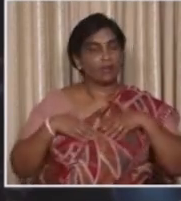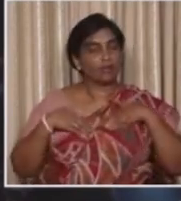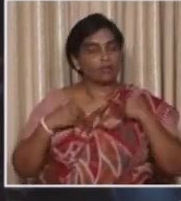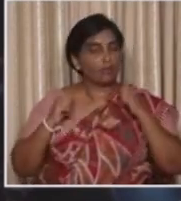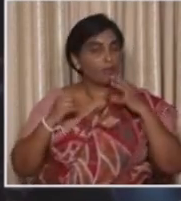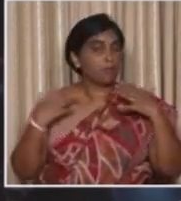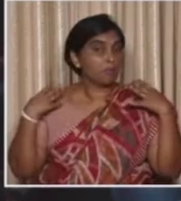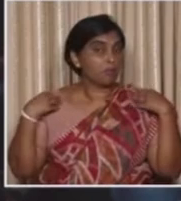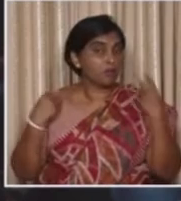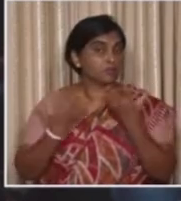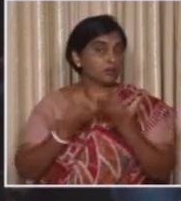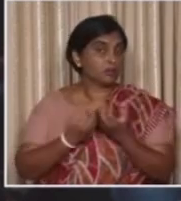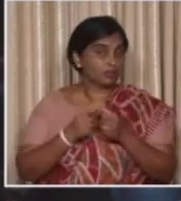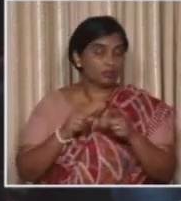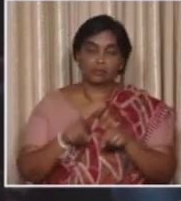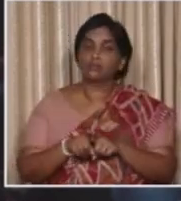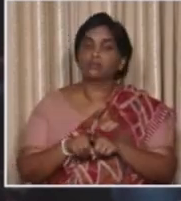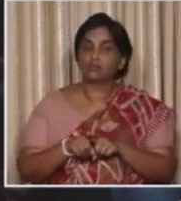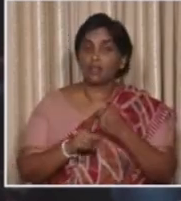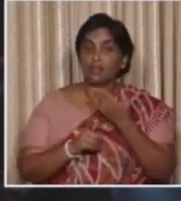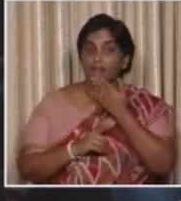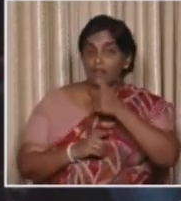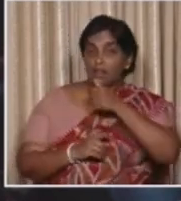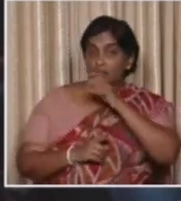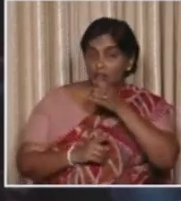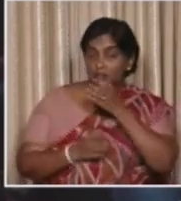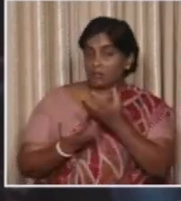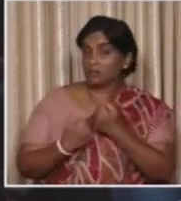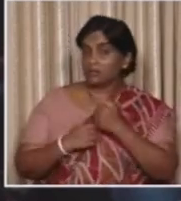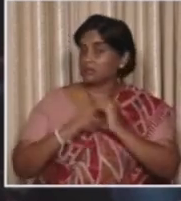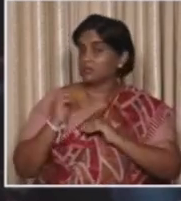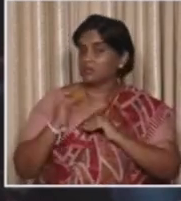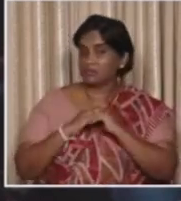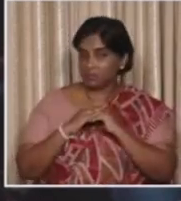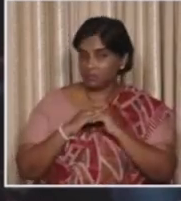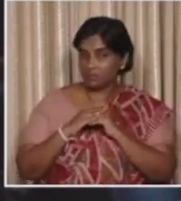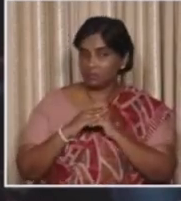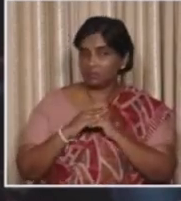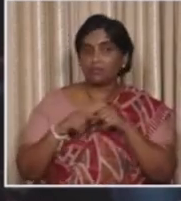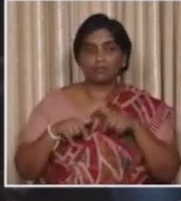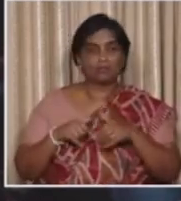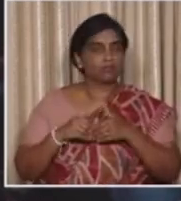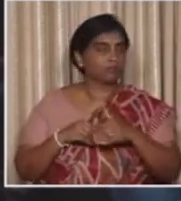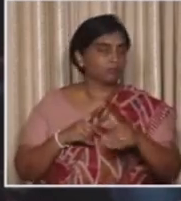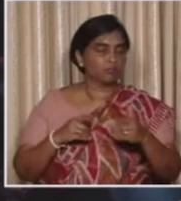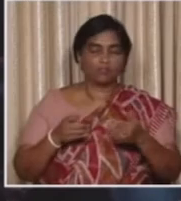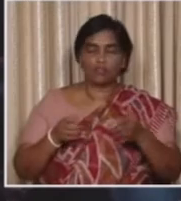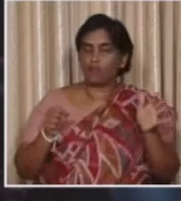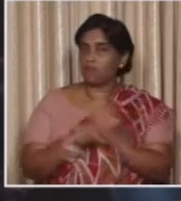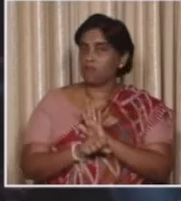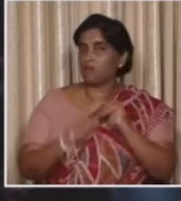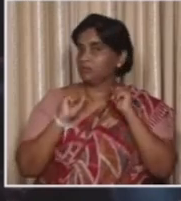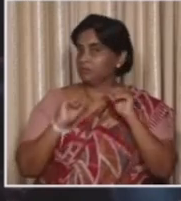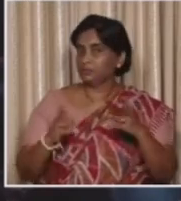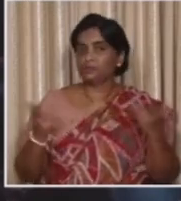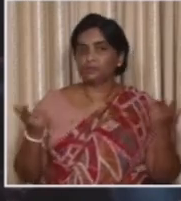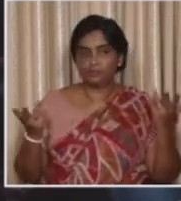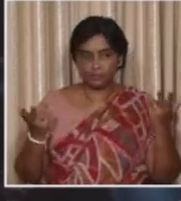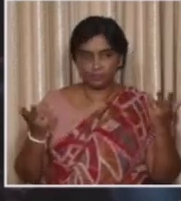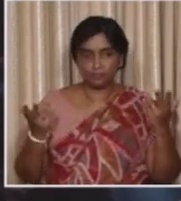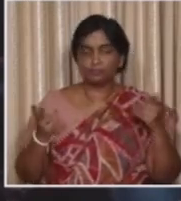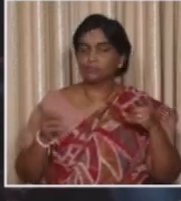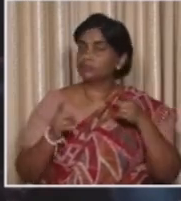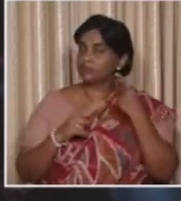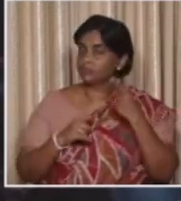ටික ලබා ගන්න ක්‍රමවේදයක්, පානීය ජල පහසුකම් ලබා ගන්න ක්‍රමවේදයක් තවමත් සම්පූර්ණ වෙලා නැහැ.